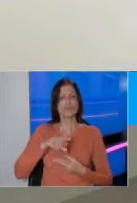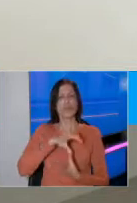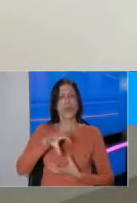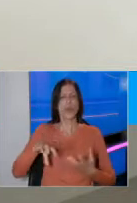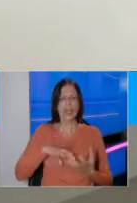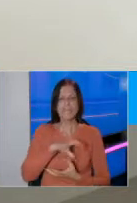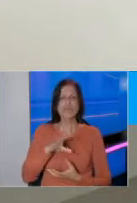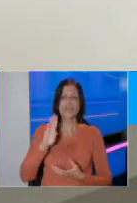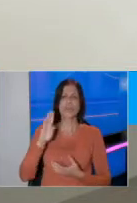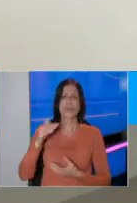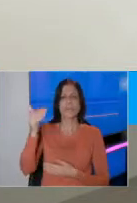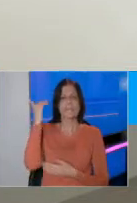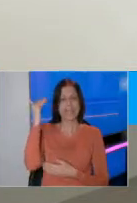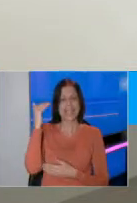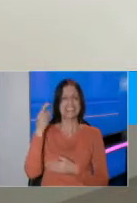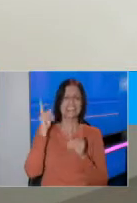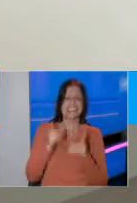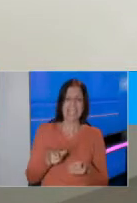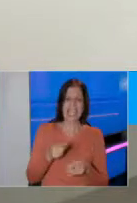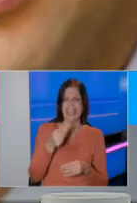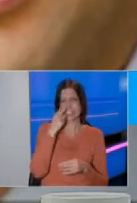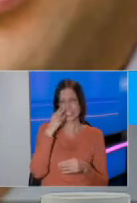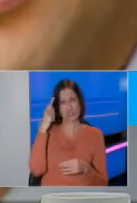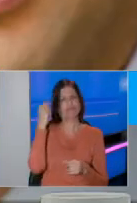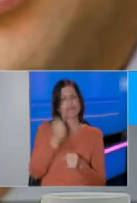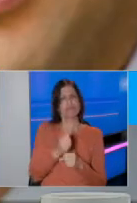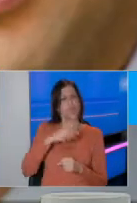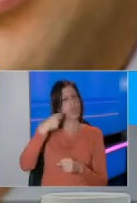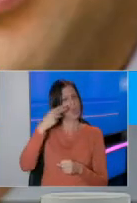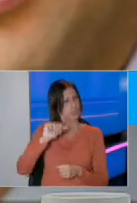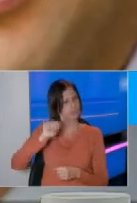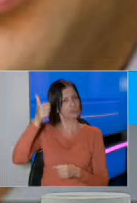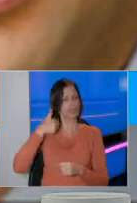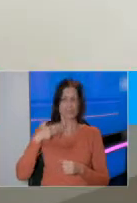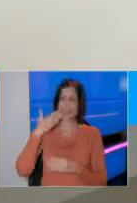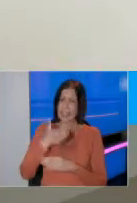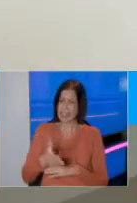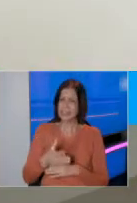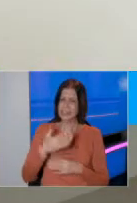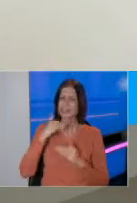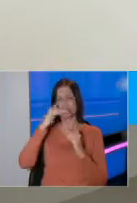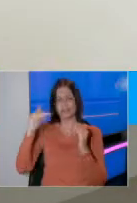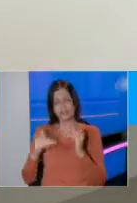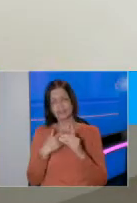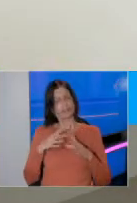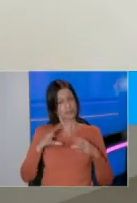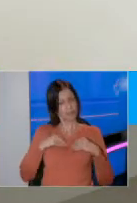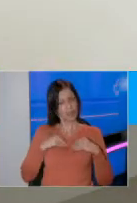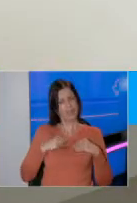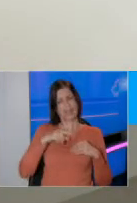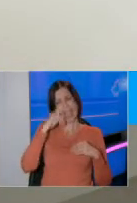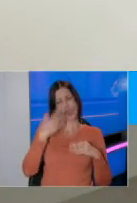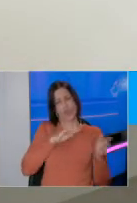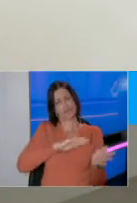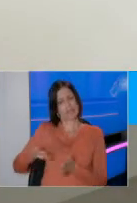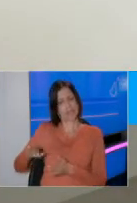מורכבות ושבני גנץ צריך עוד ניסיון וכו', הוא התעקש להיות ראשון. נכנסתי מתחת לאלונקה, הזזתי את האגו הצידה. לכן